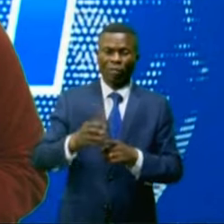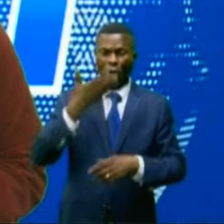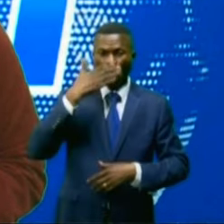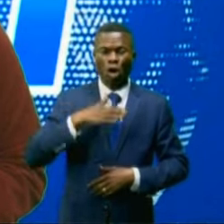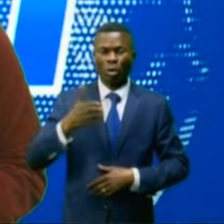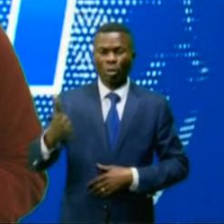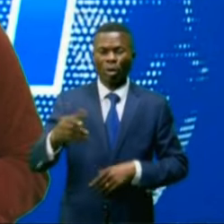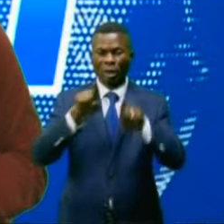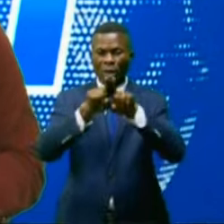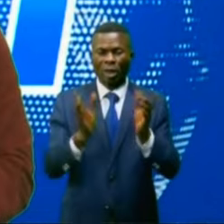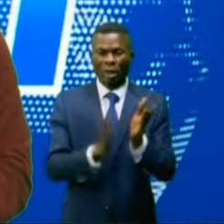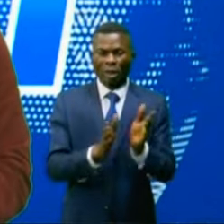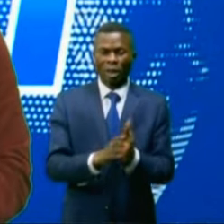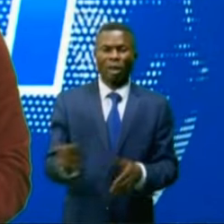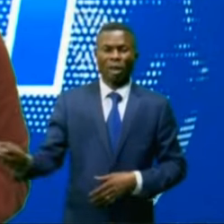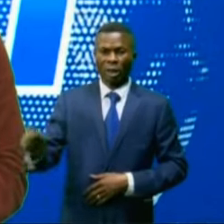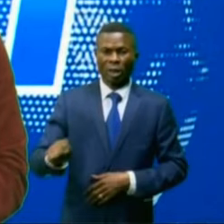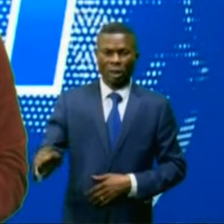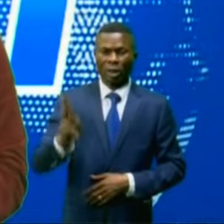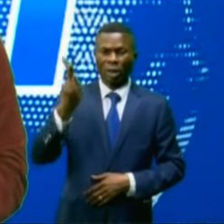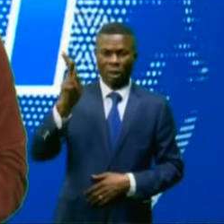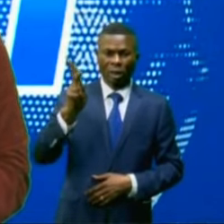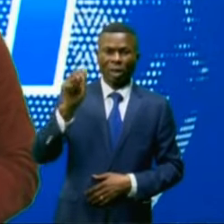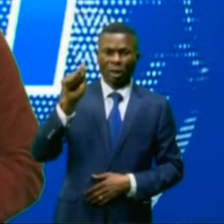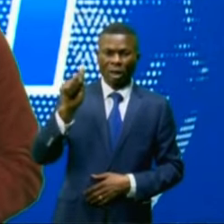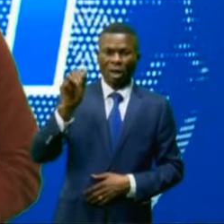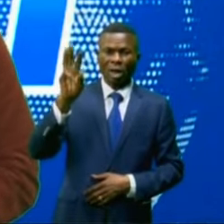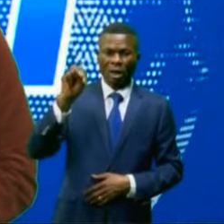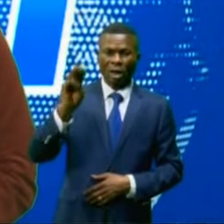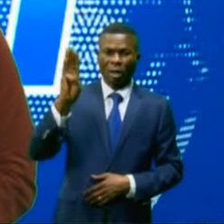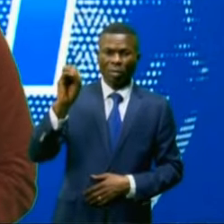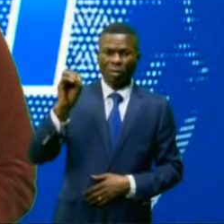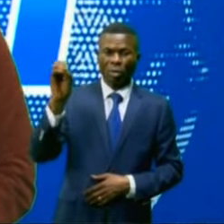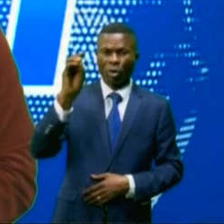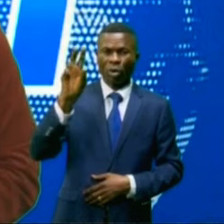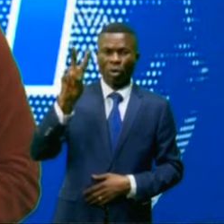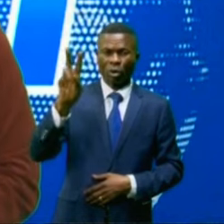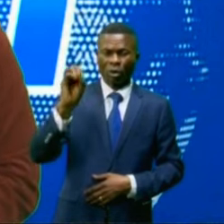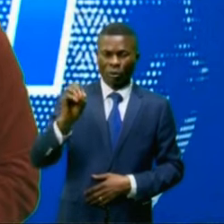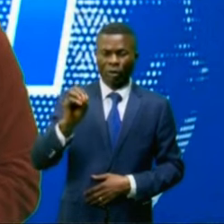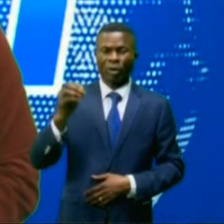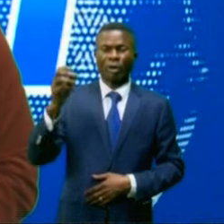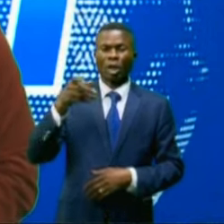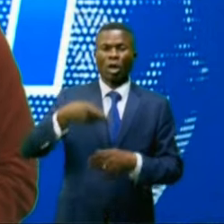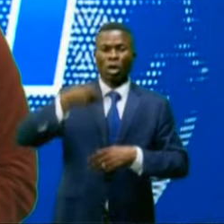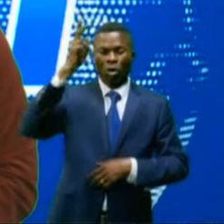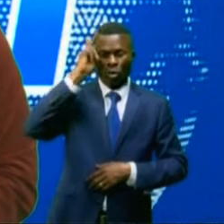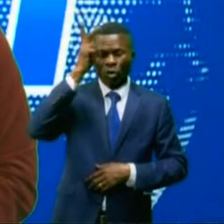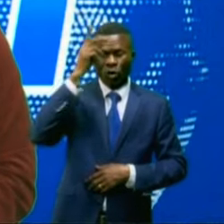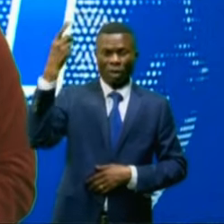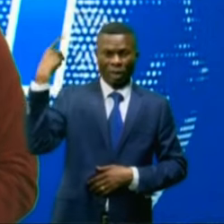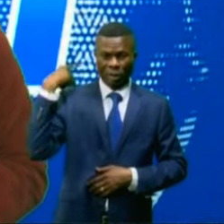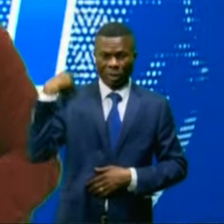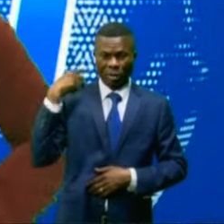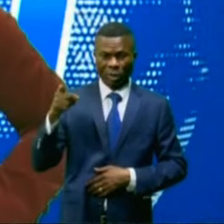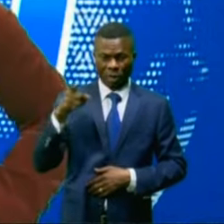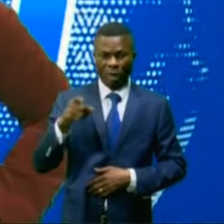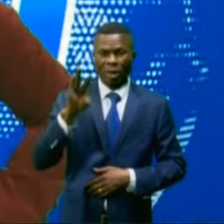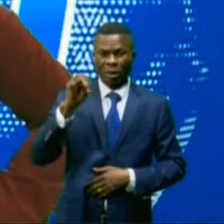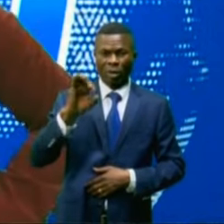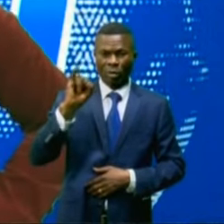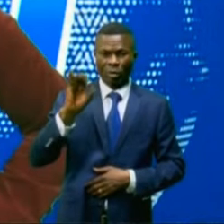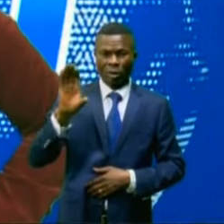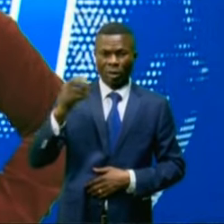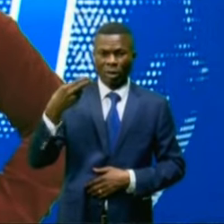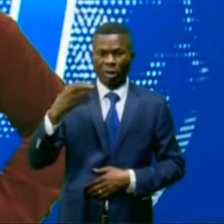et école dans le territoire de Kambove, dans le Haut-Katanga. Le député national élu de ce coin, Michel Lumbo, a